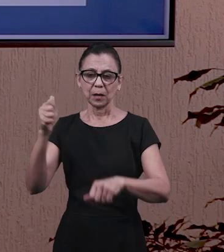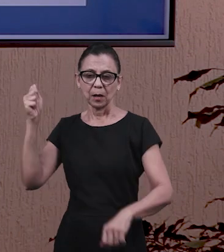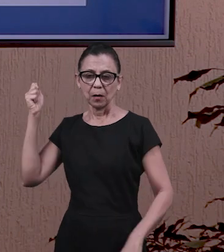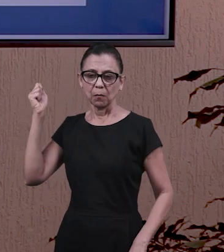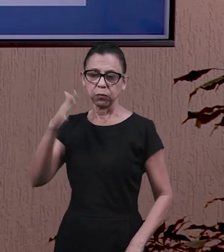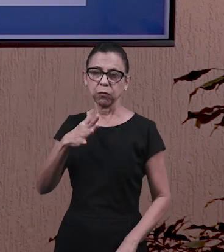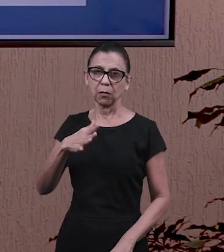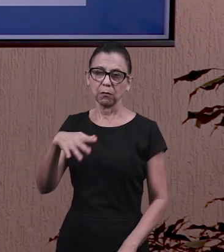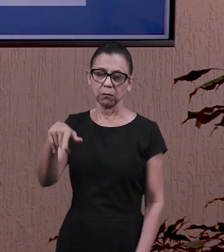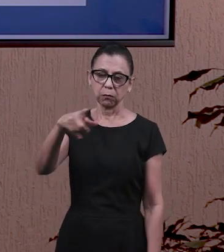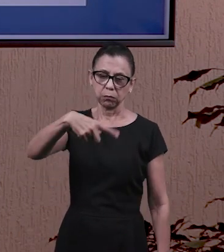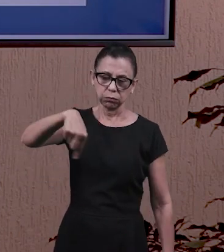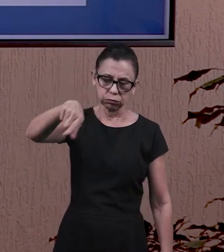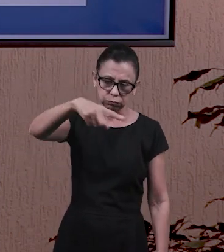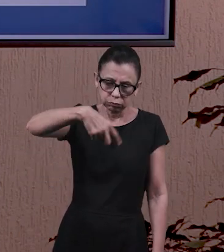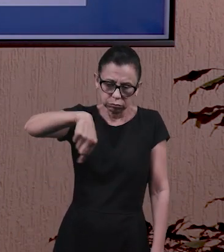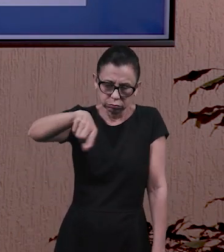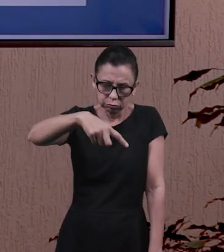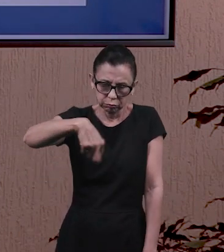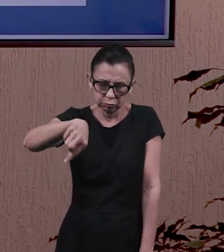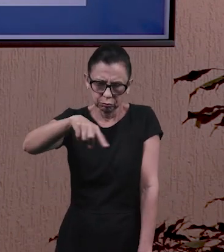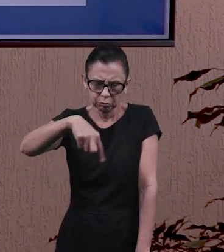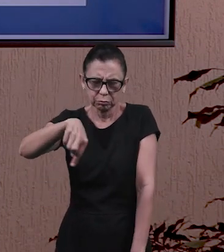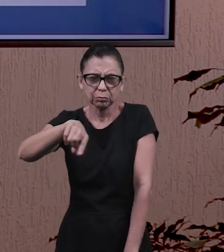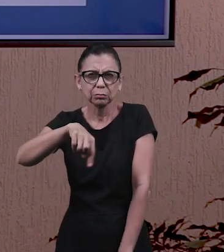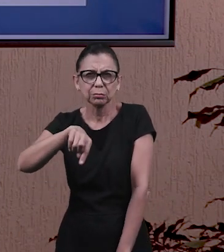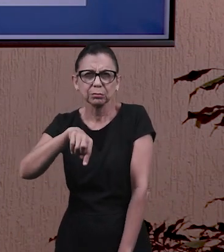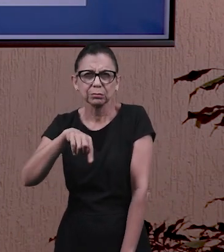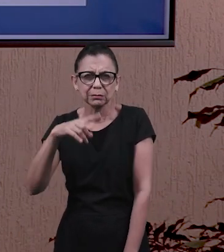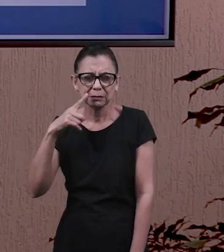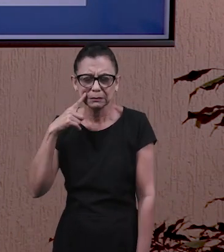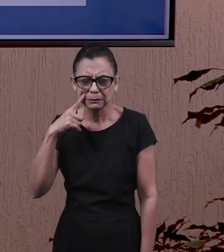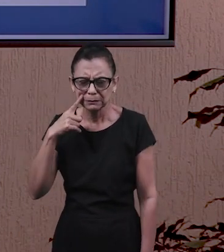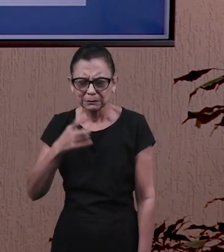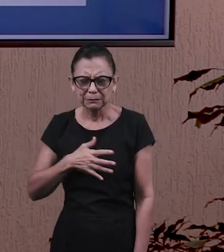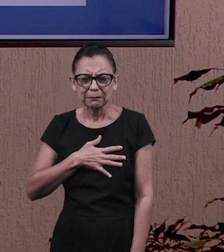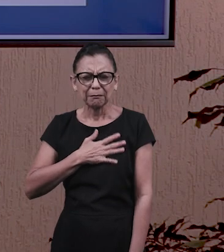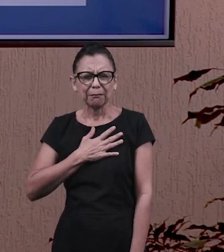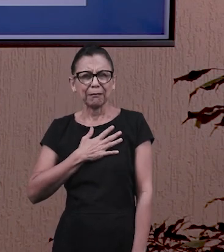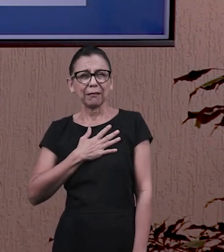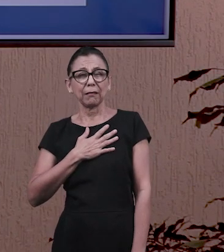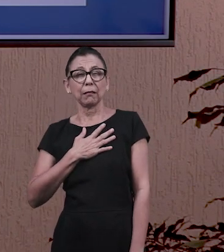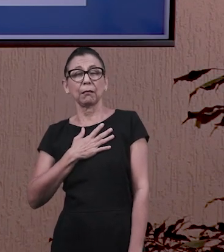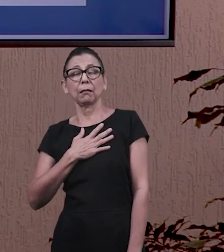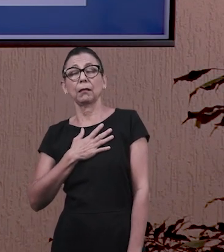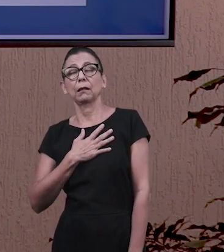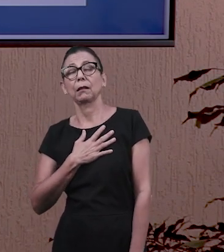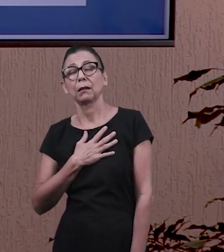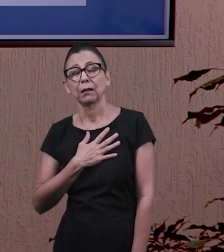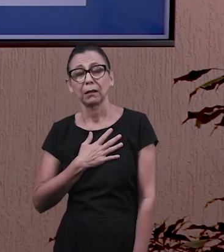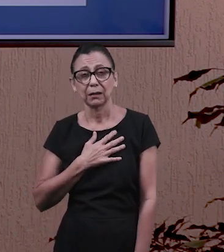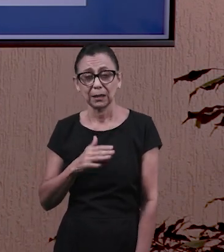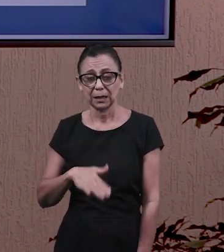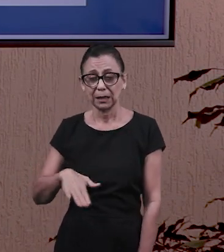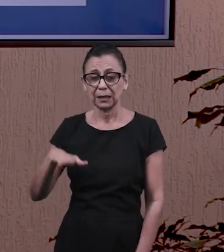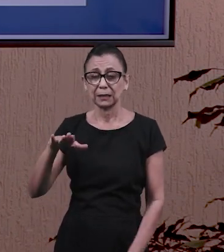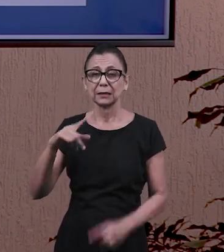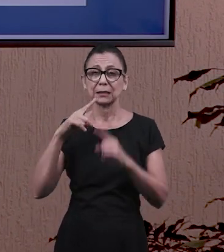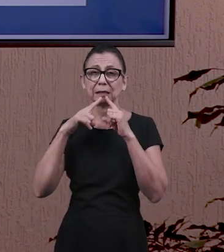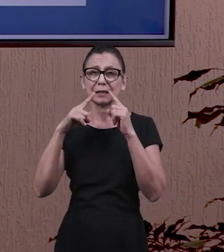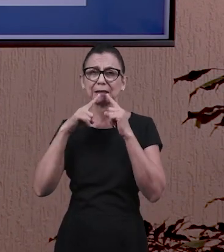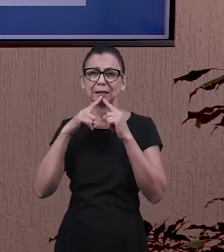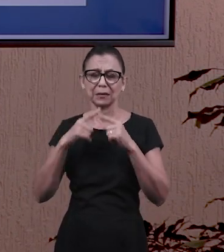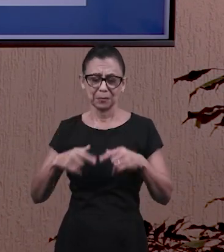l'eau, la surface d'eau, il y a donc les vagues qui se forment. Donc, c'est pareil, des enfants qui